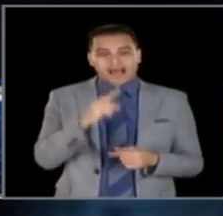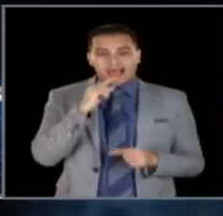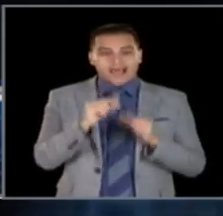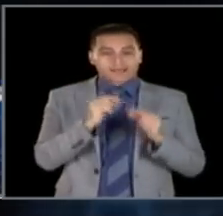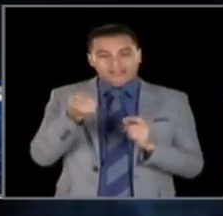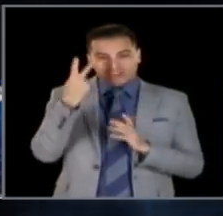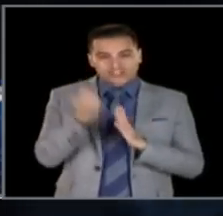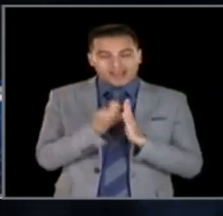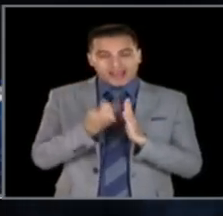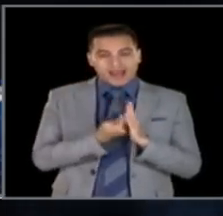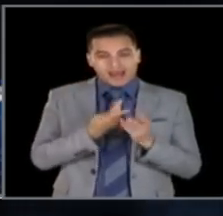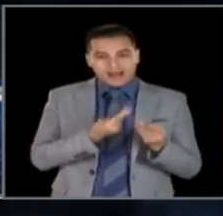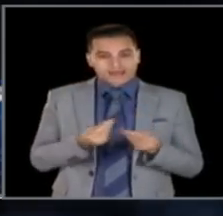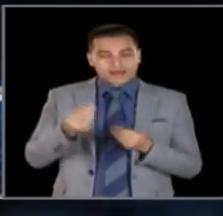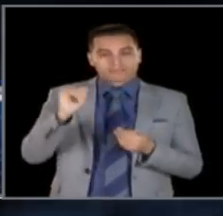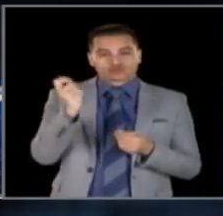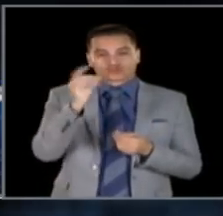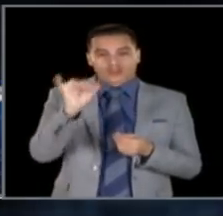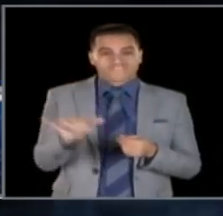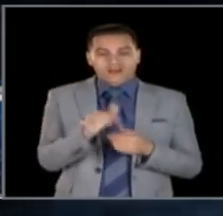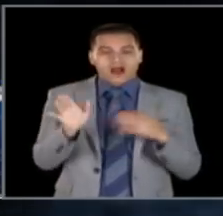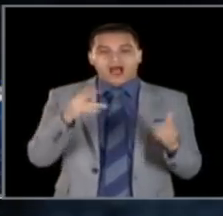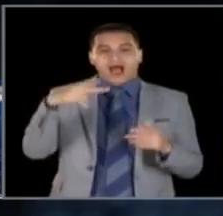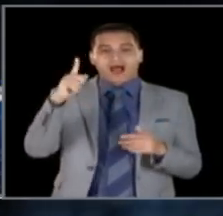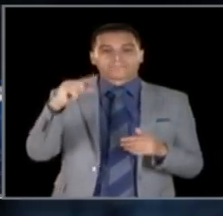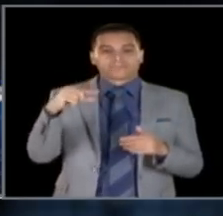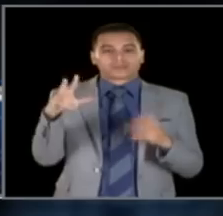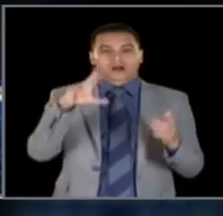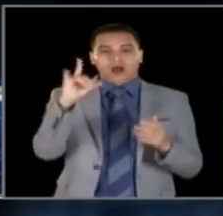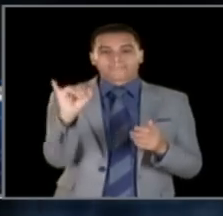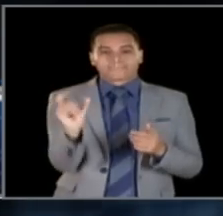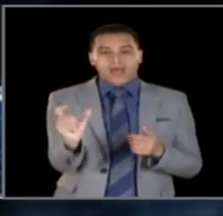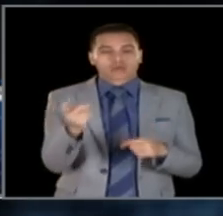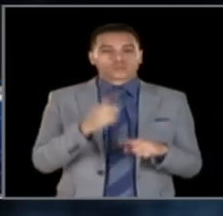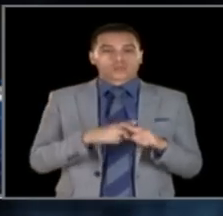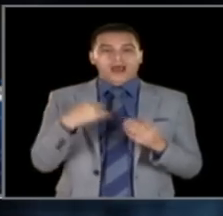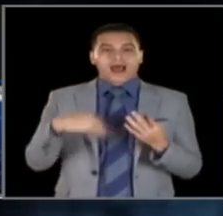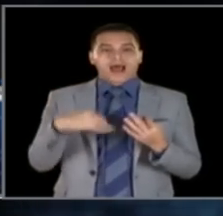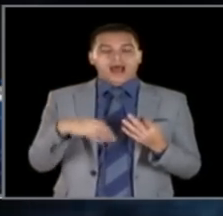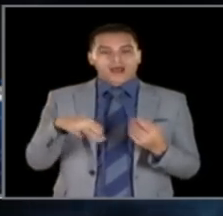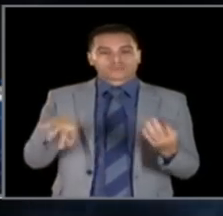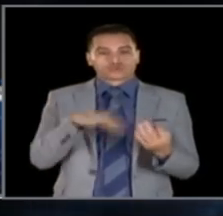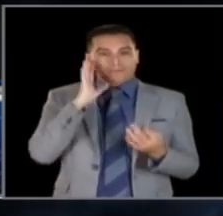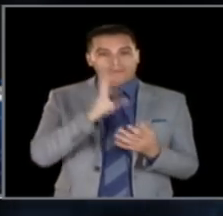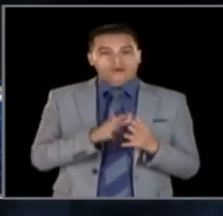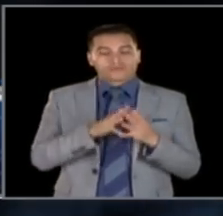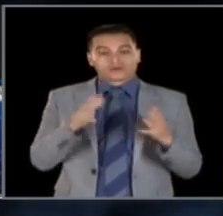كلمات الشاعر مصطفى عبد الرحمن، وألحان الموسيقار